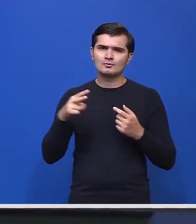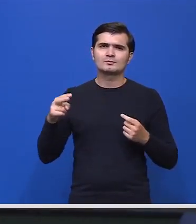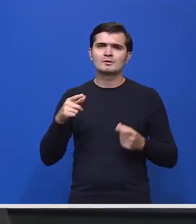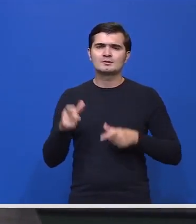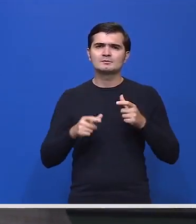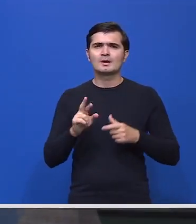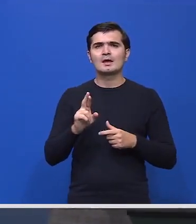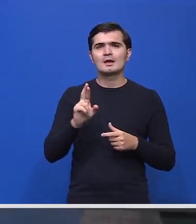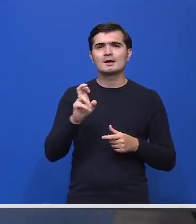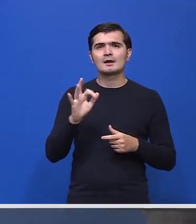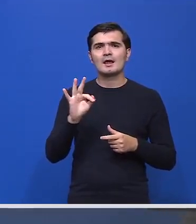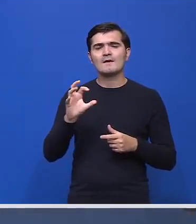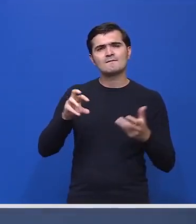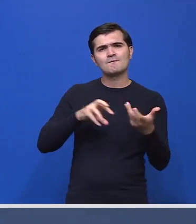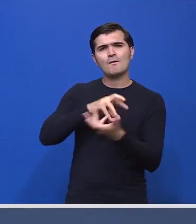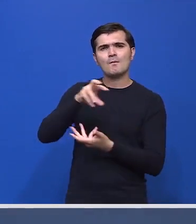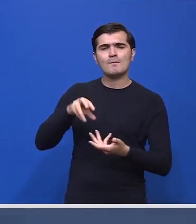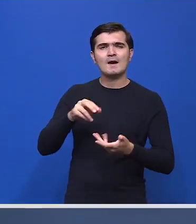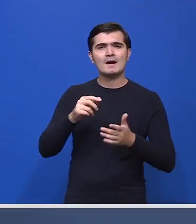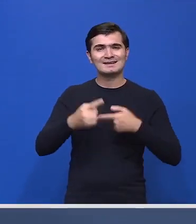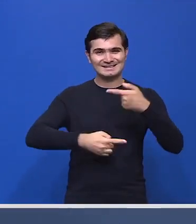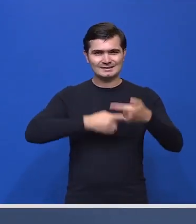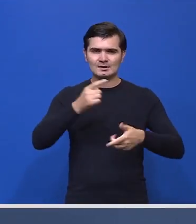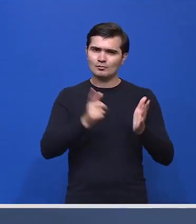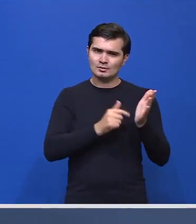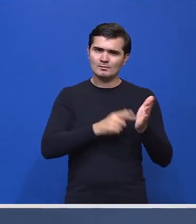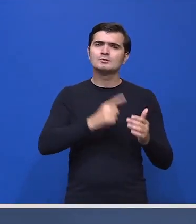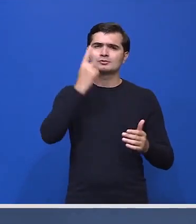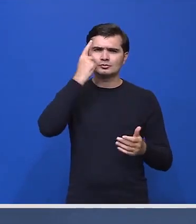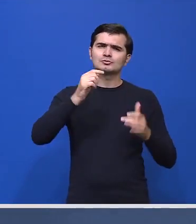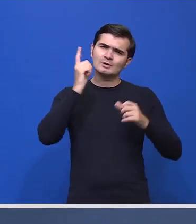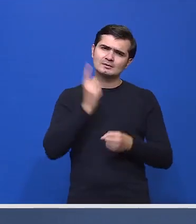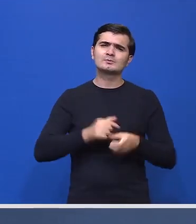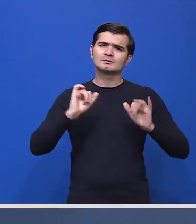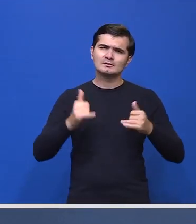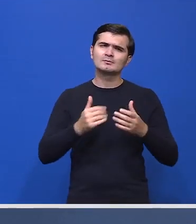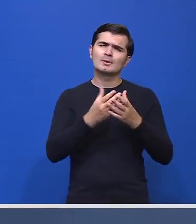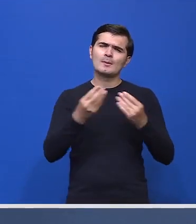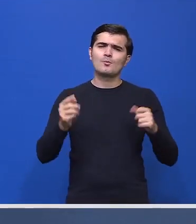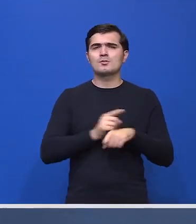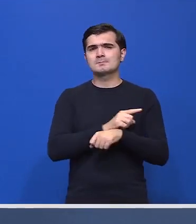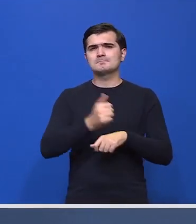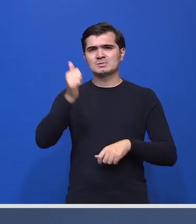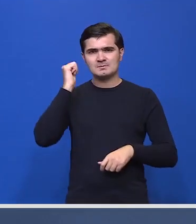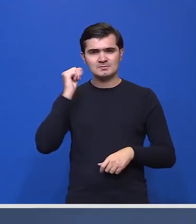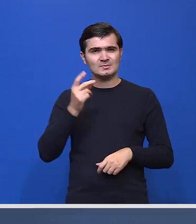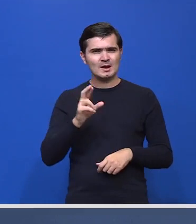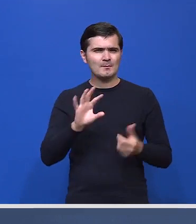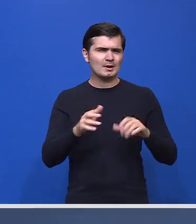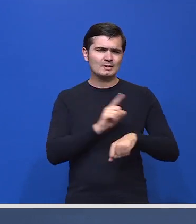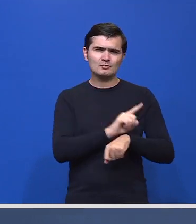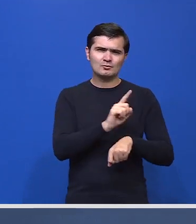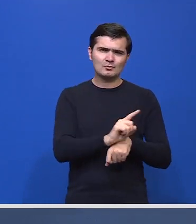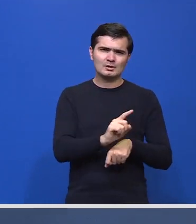reformare a sistemului de pensii știm că trebuie să se întâmple de foarte multă vreme. pare că lucrurile